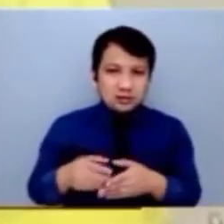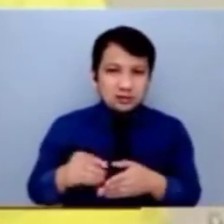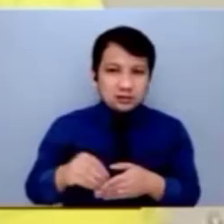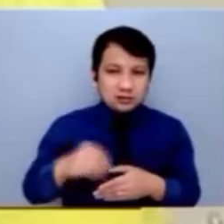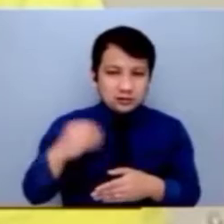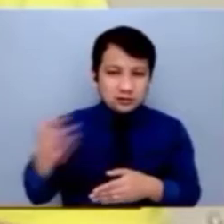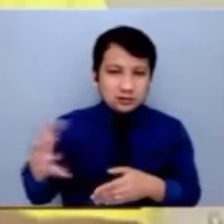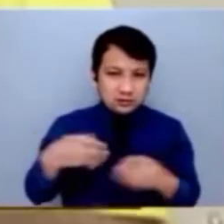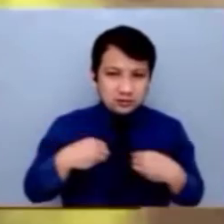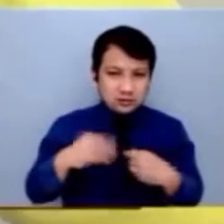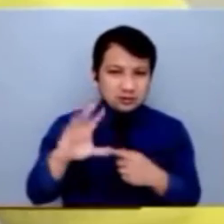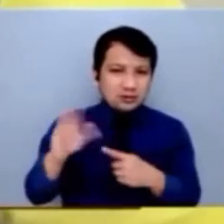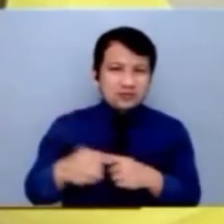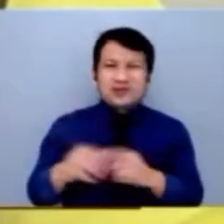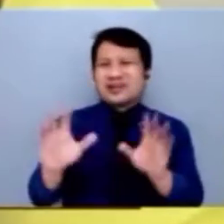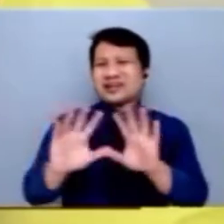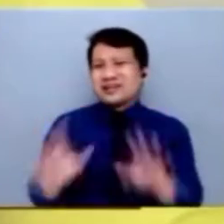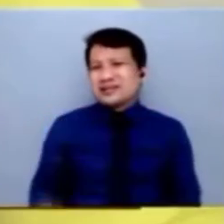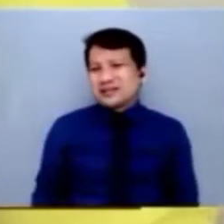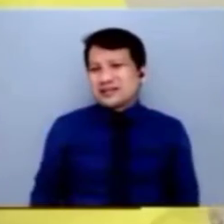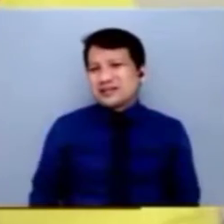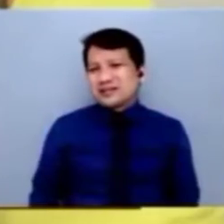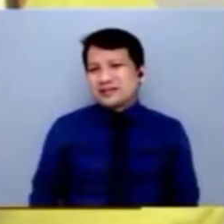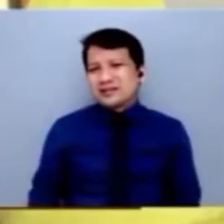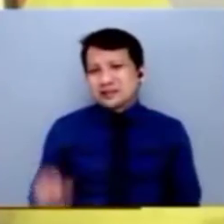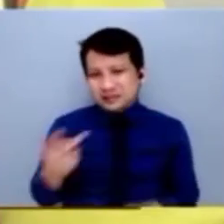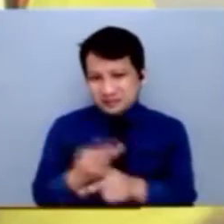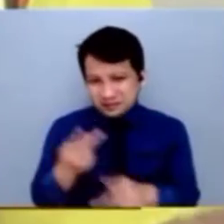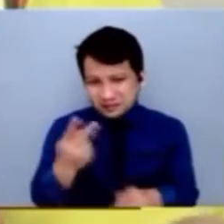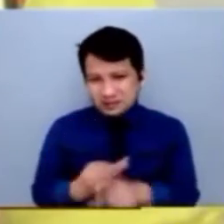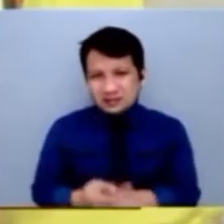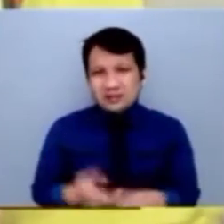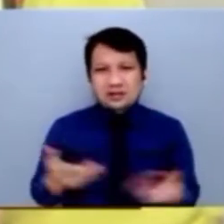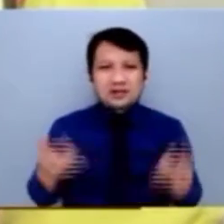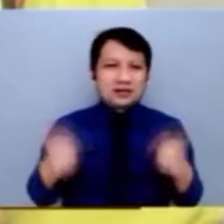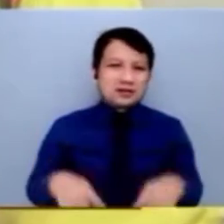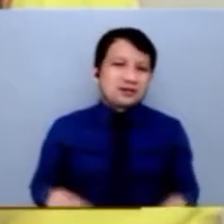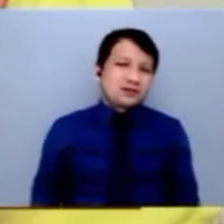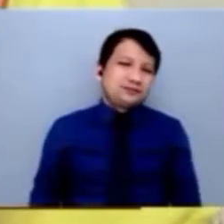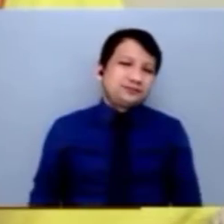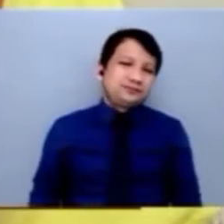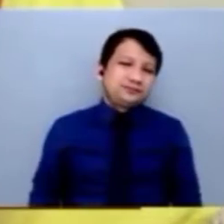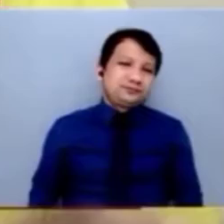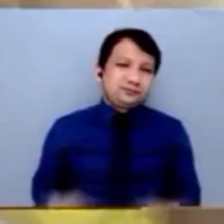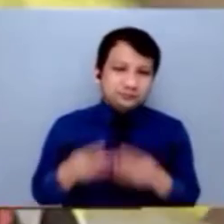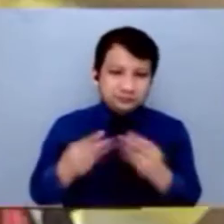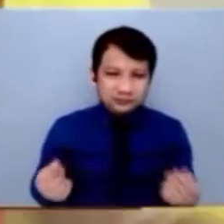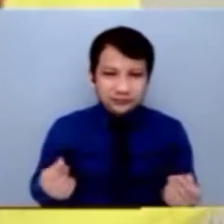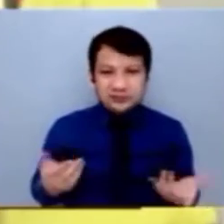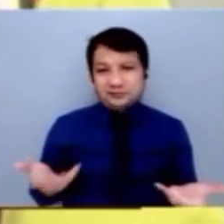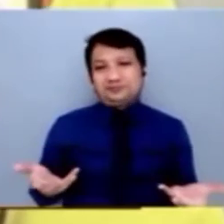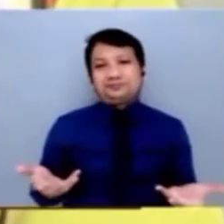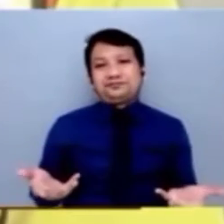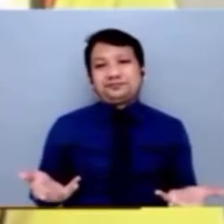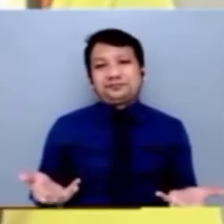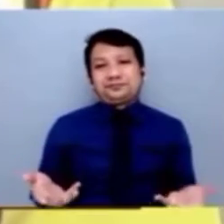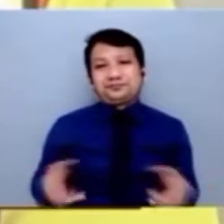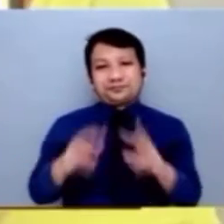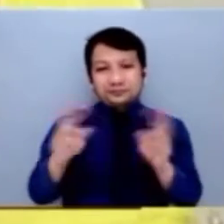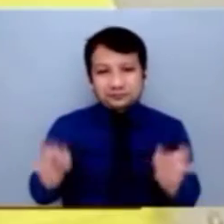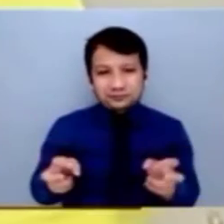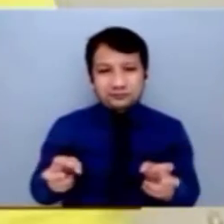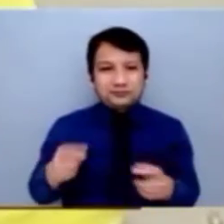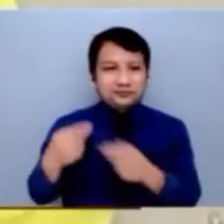received by City Hall, kept by City Hall, eh baka mangyayari, nawawala, whatever, eh mayroon pang